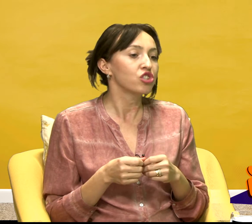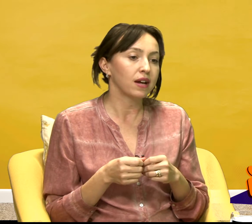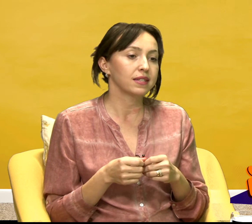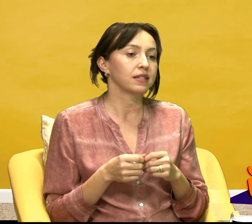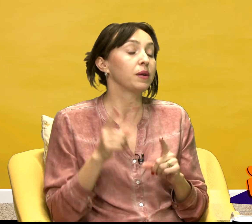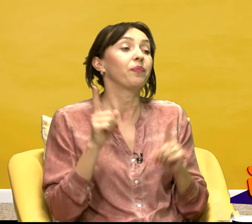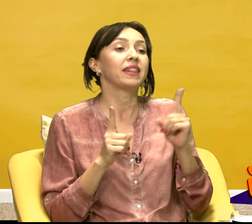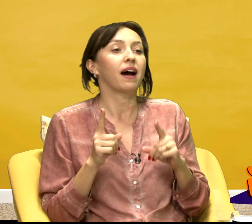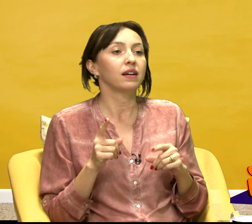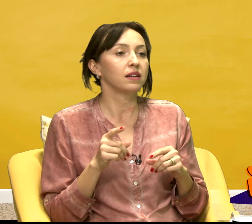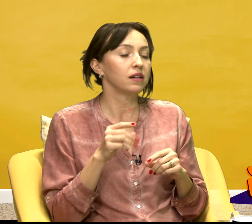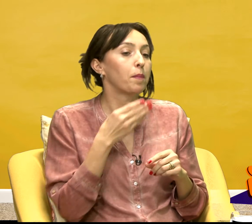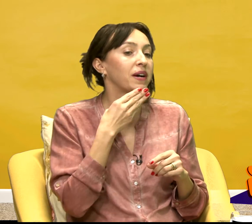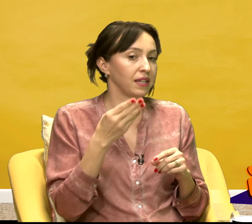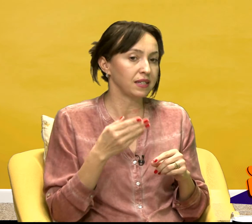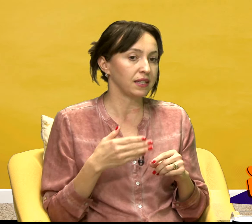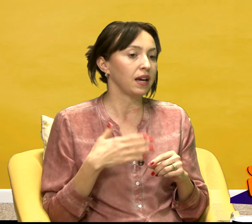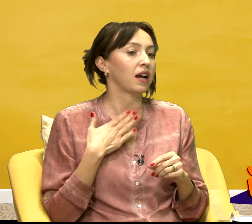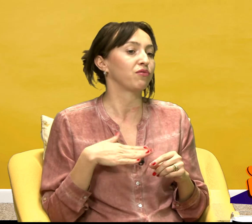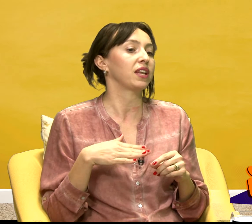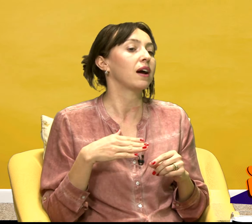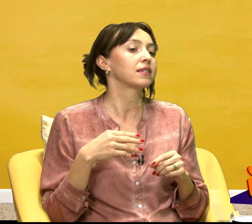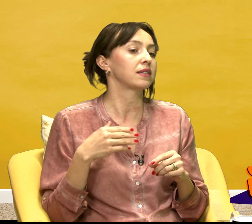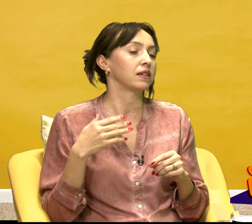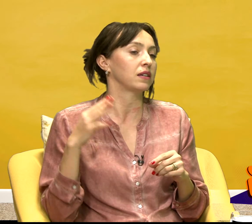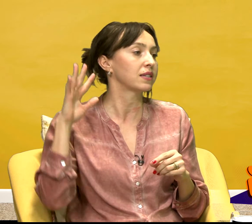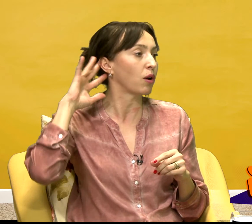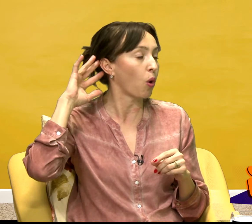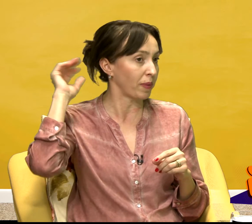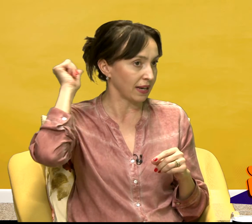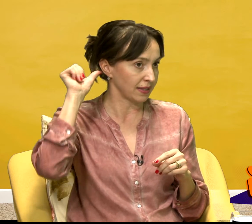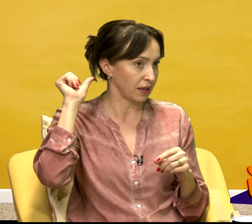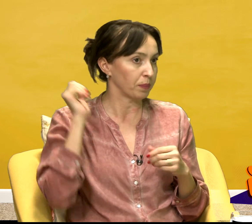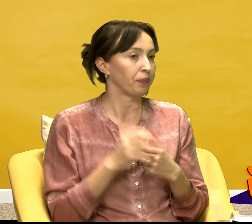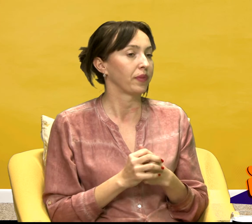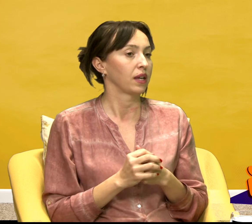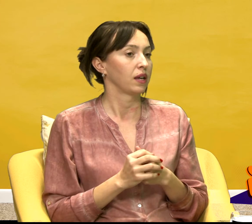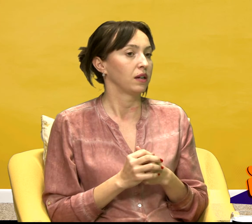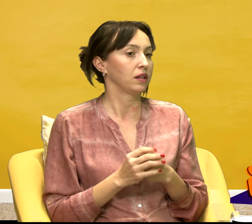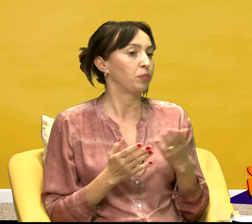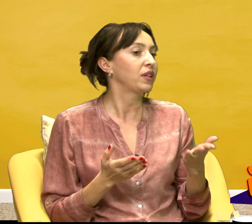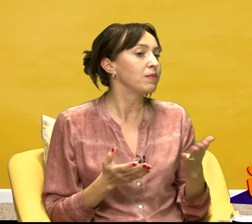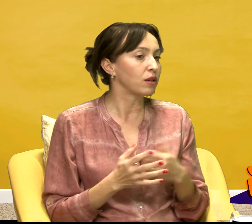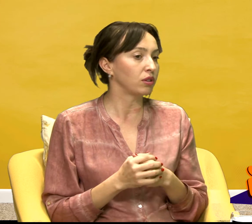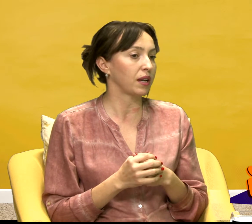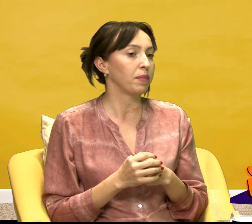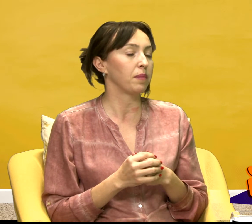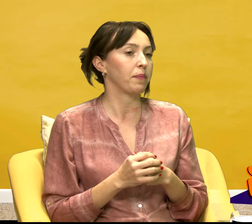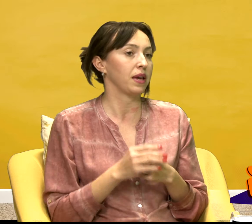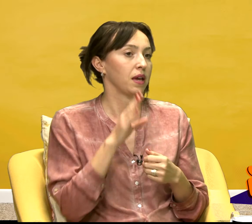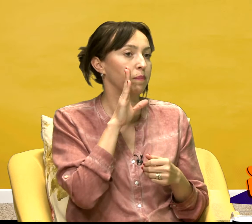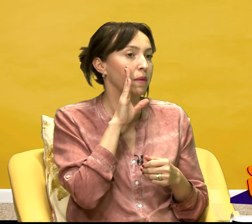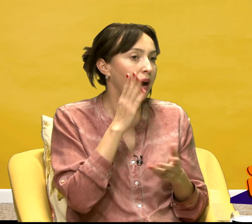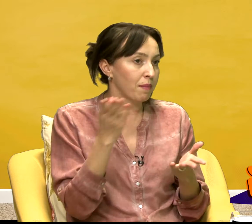ar avea o șansă dacă părinții ar vrea să o opereze. Putem să o